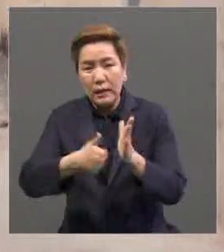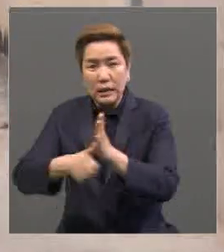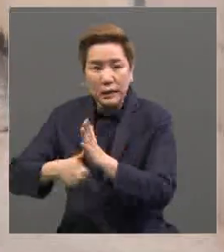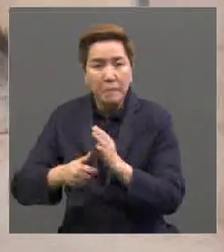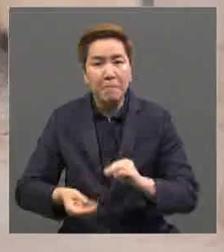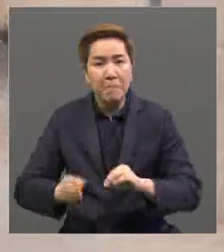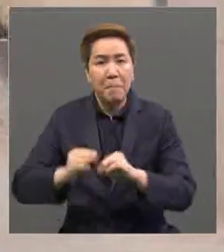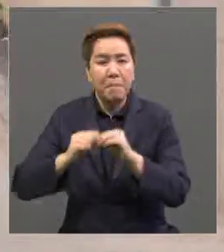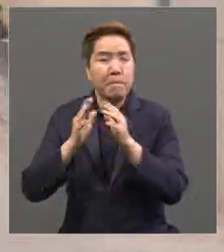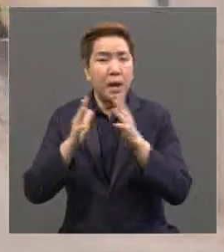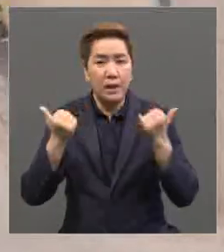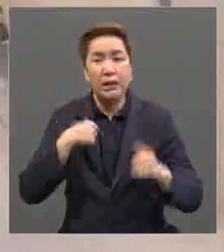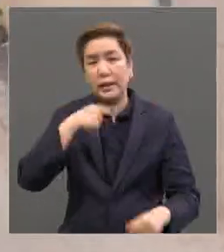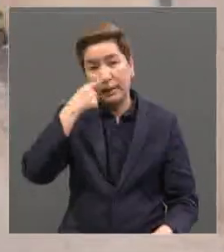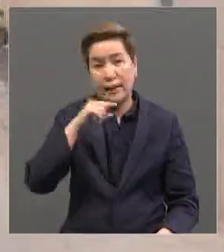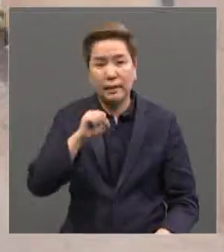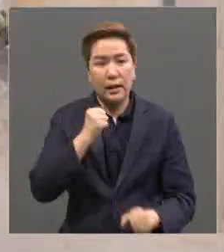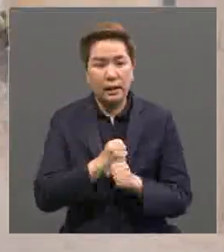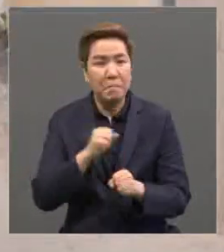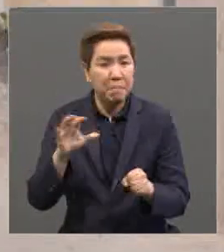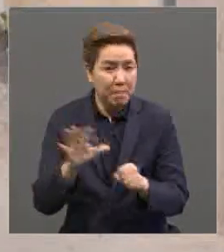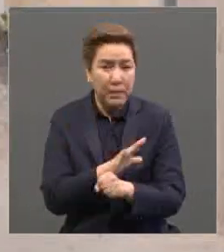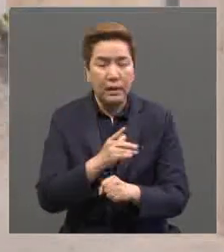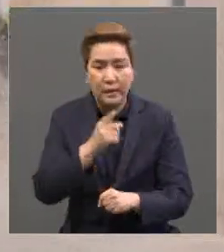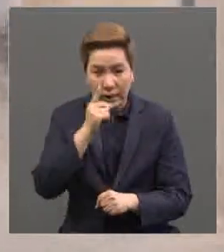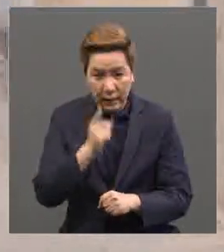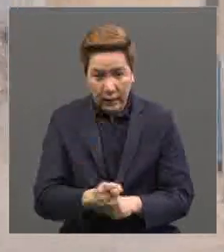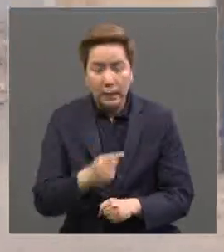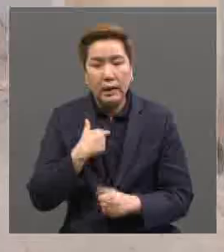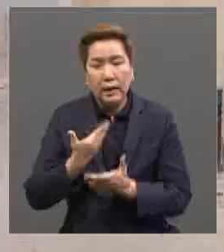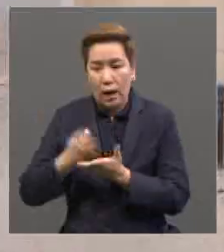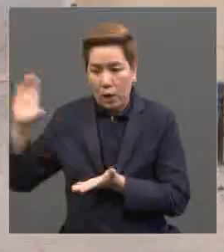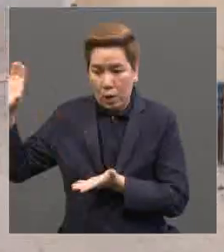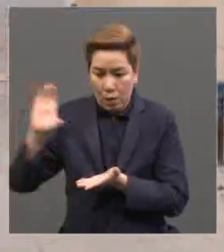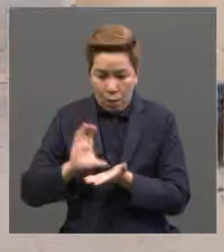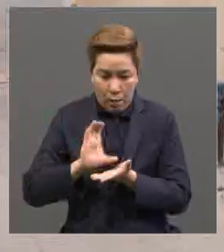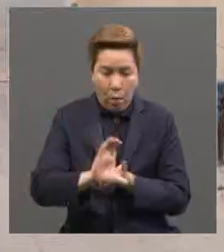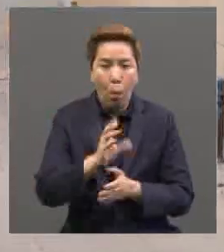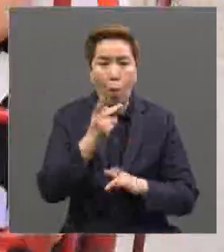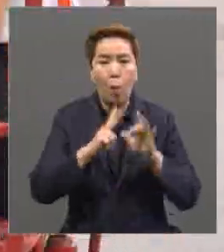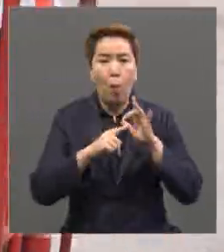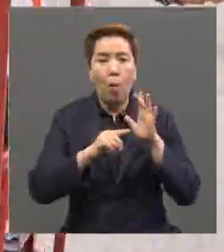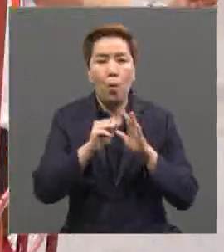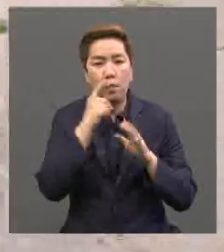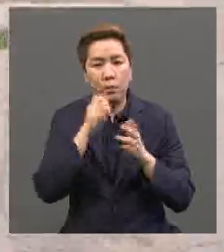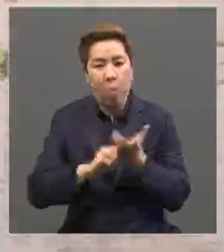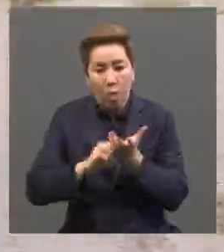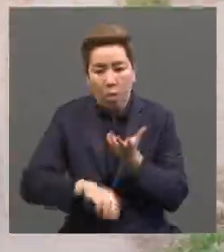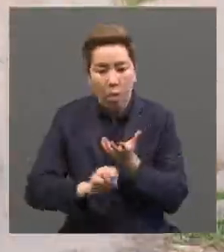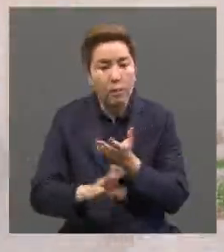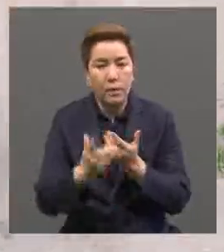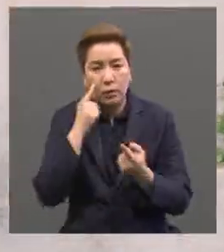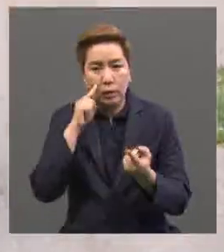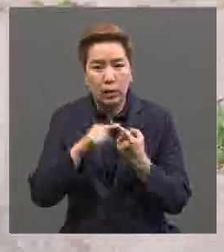ก็เพิ่มขึ้นเรื่อยๆทั้งนี้ไทยสร้างไทยจะทำงานอย่างเต็มความสามารถใช้งบประมาณแผ่นดินอย่างคุ้มค่าไม่รั่วไหลระหว่าง